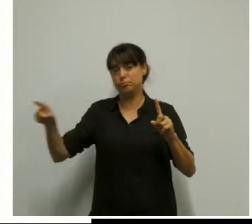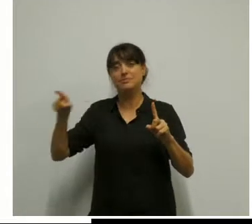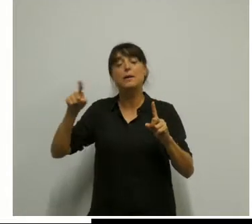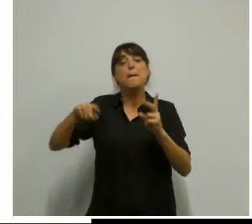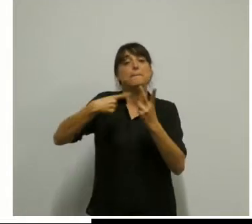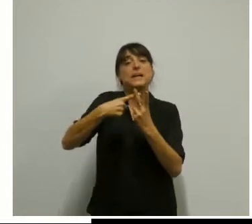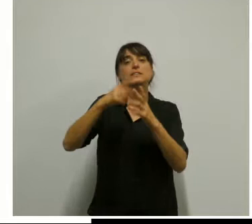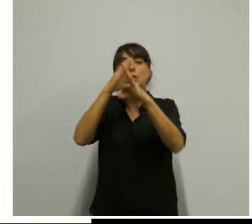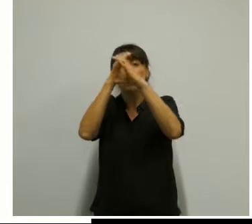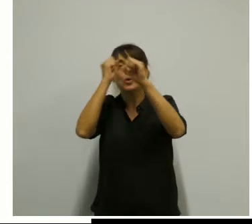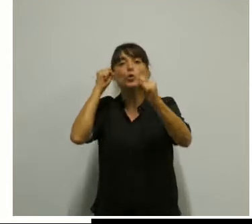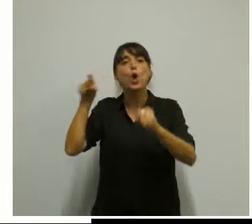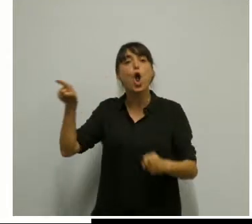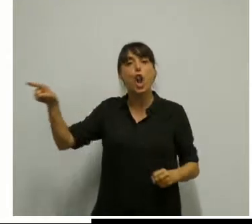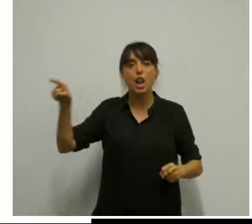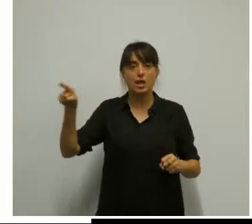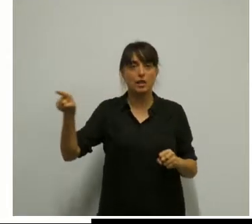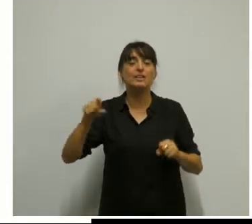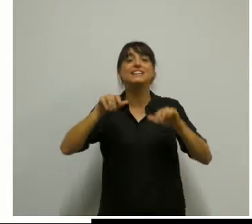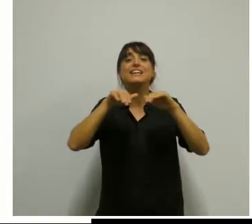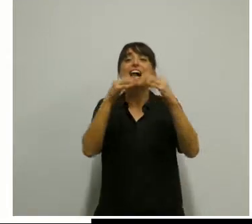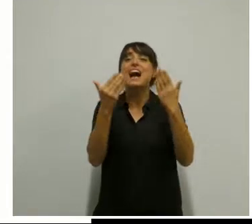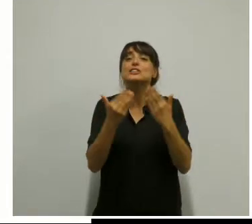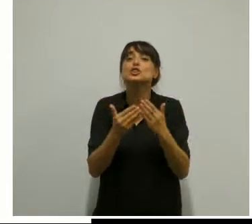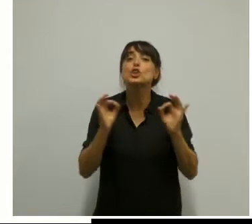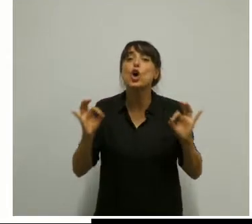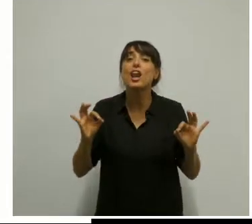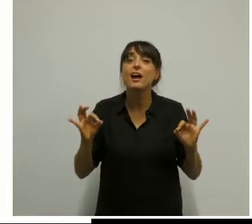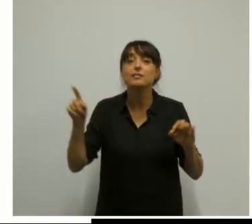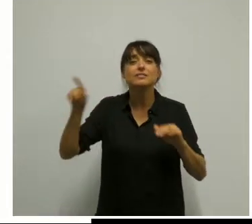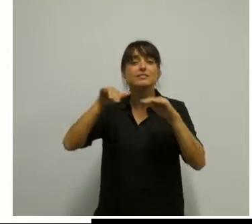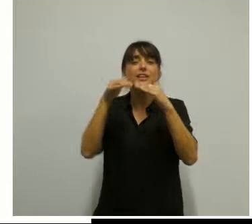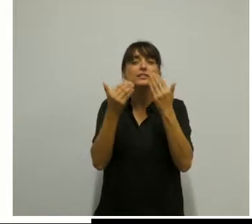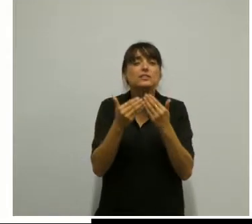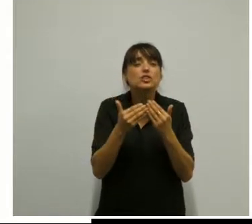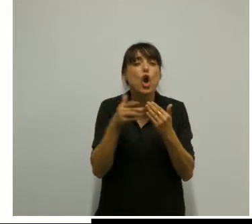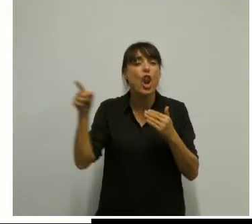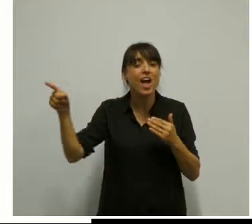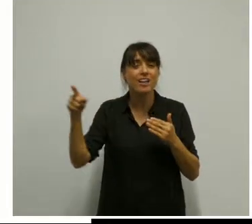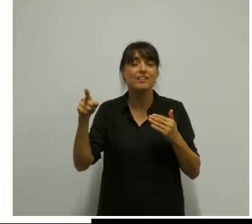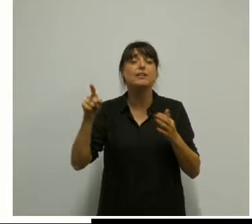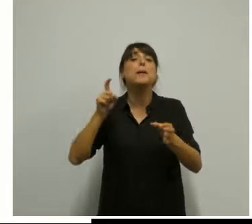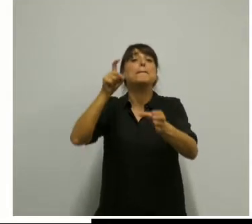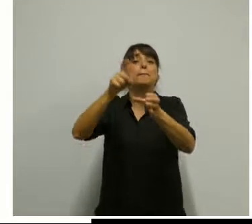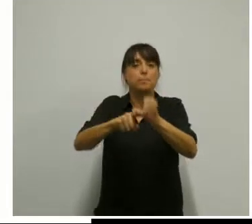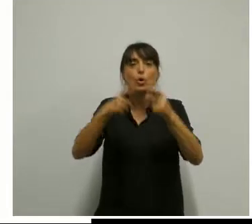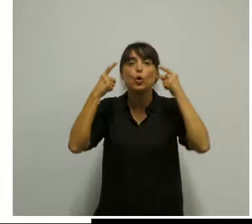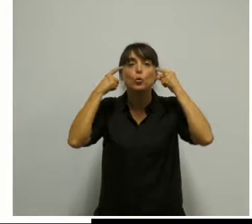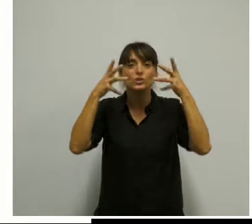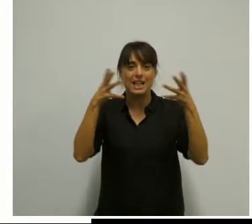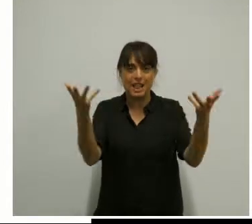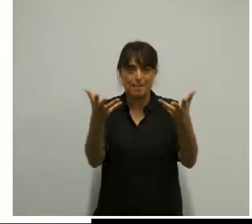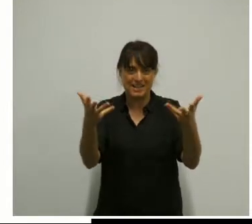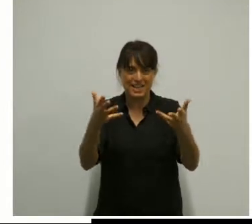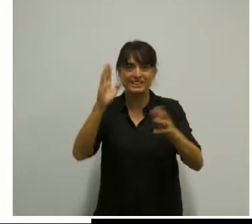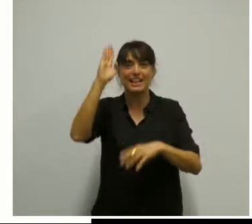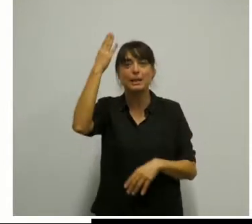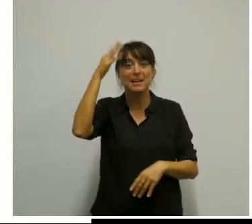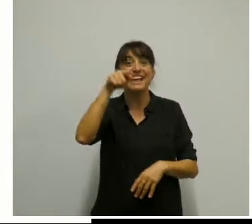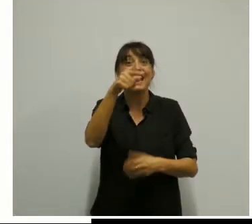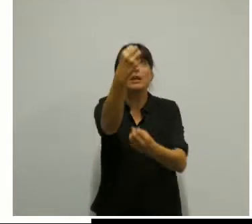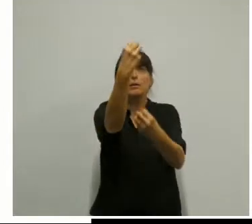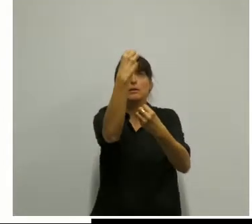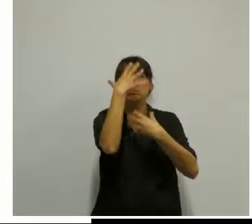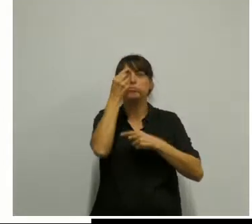en el qual l'escola, a través de l'emergència climàtica que vam participar, descobrim lo dels pressupostos